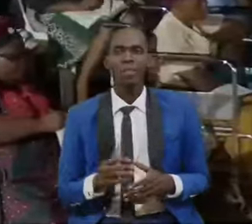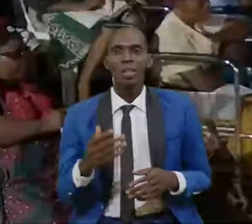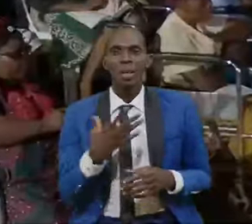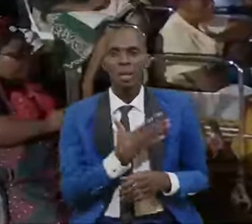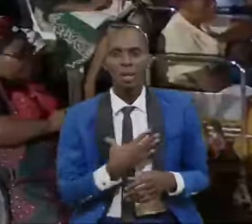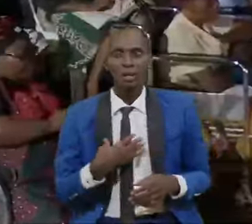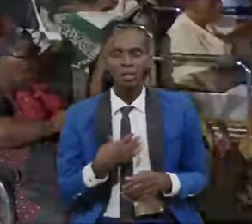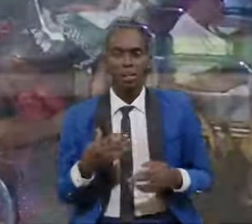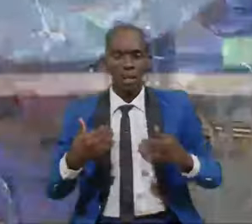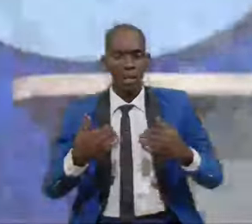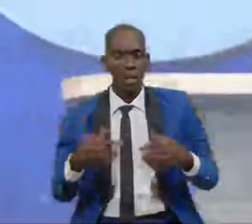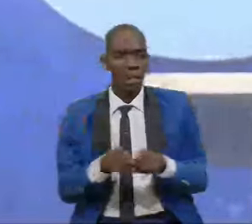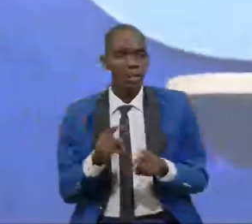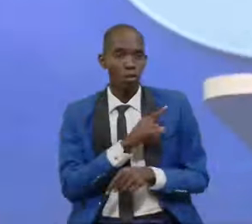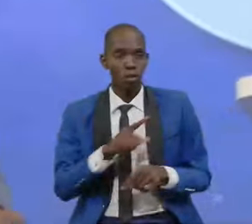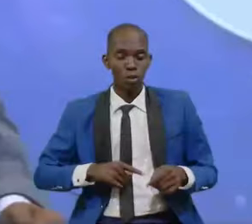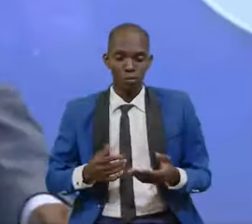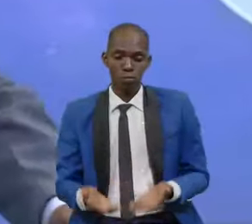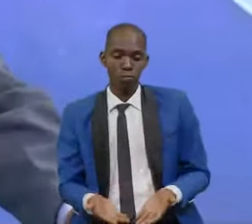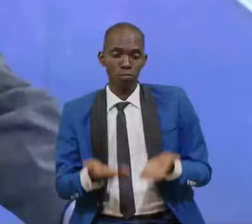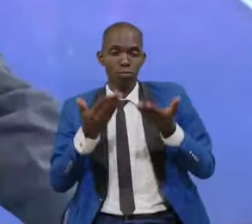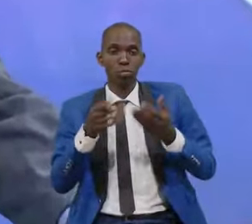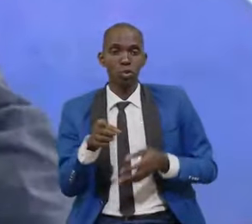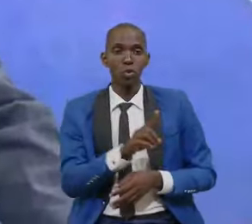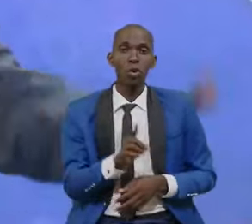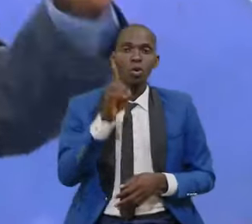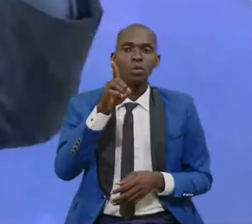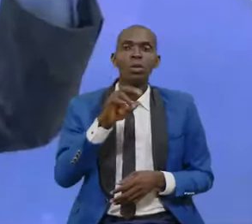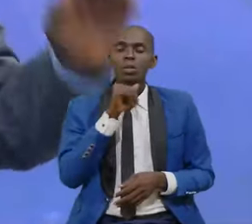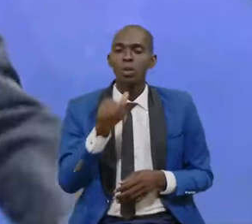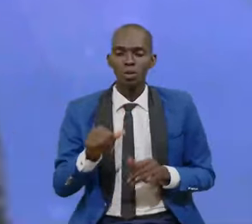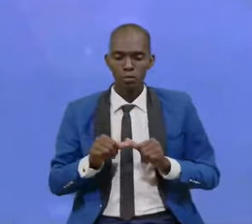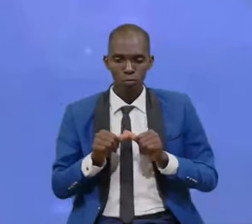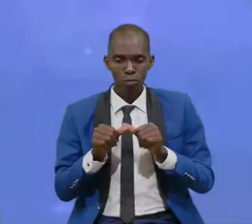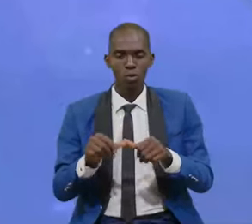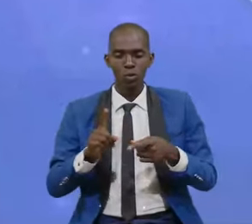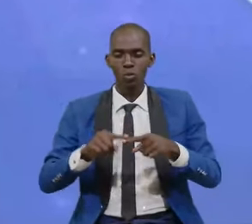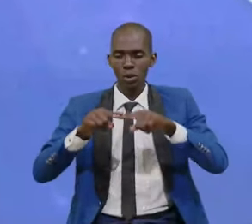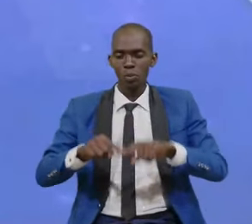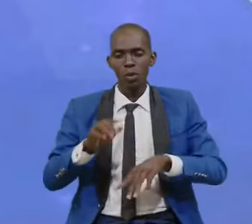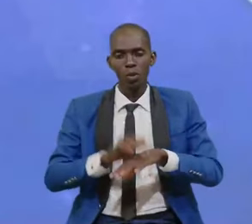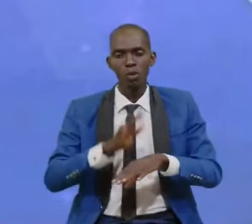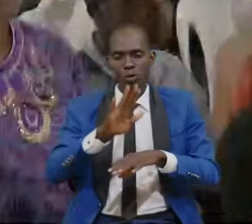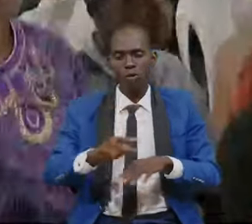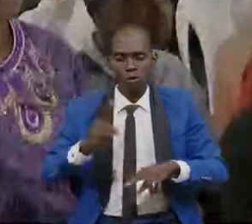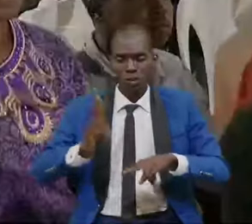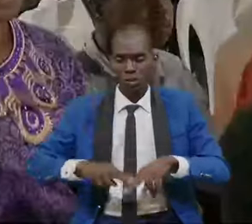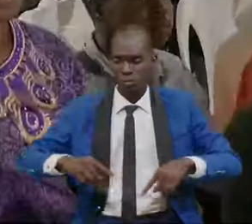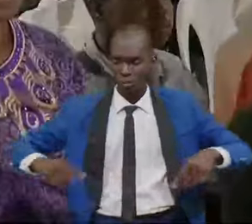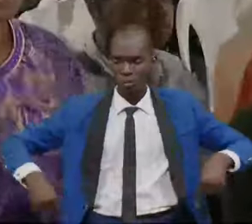Comme le Seigneur te relève, tu ne t'attaches plus au bout de ton fauteuil. Laisse